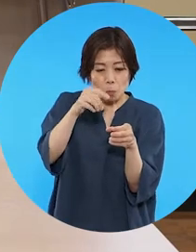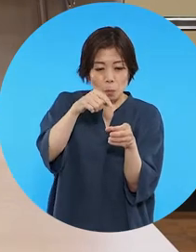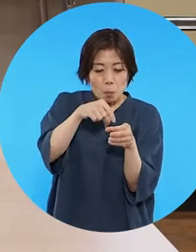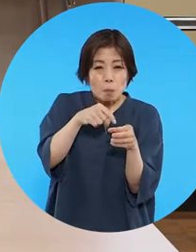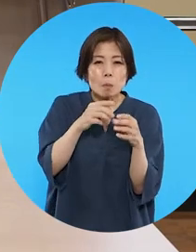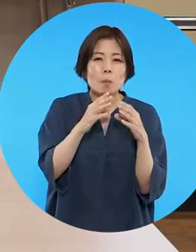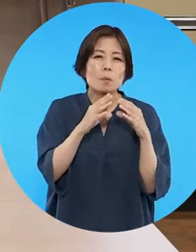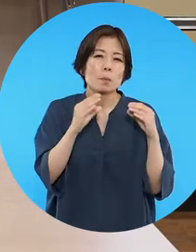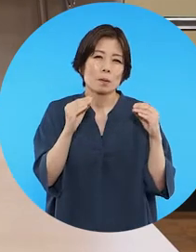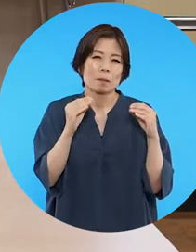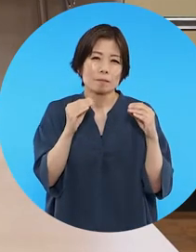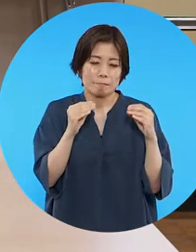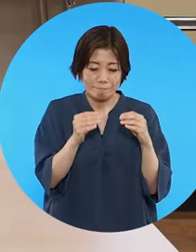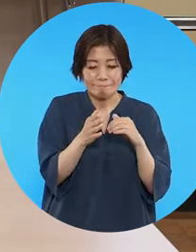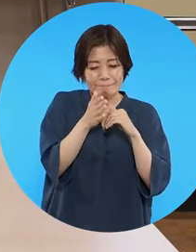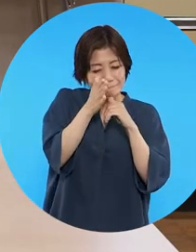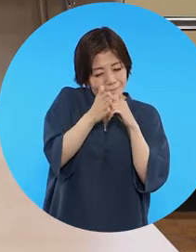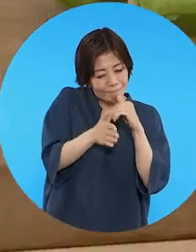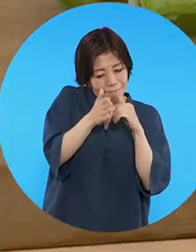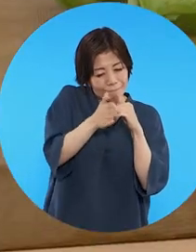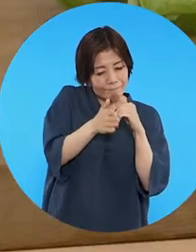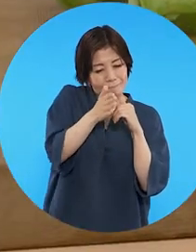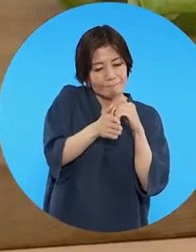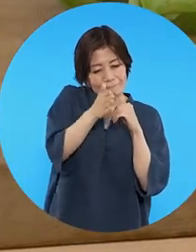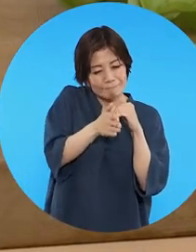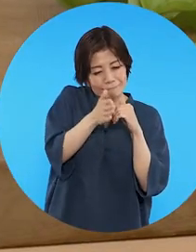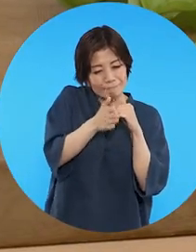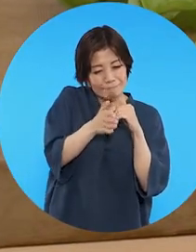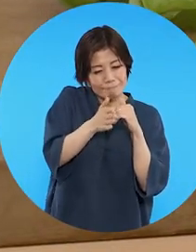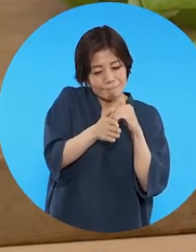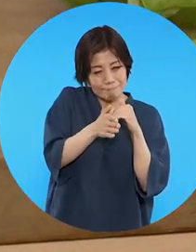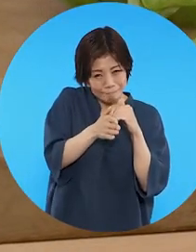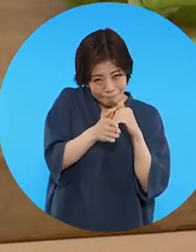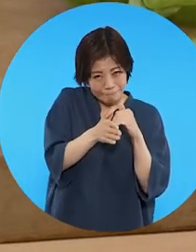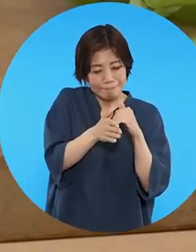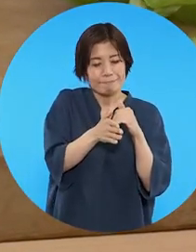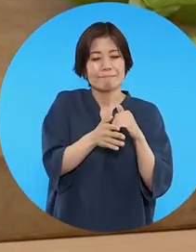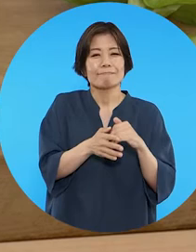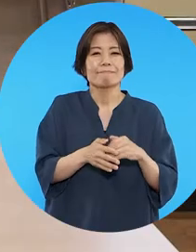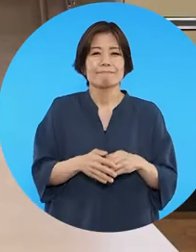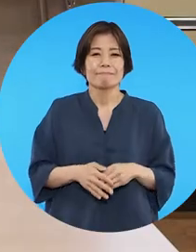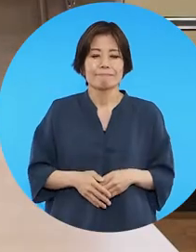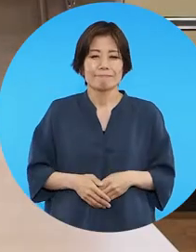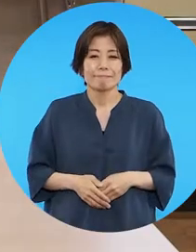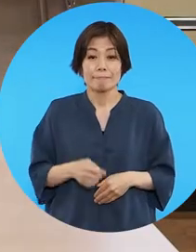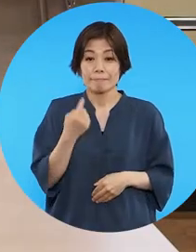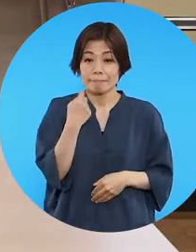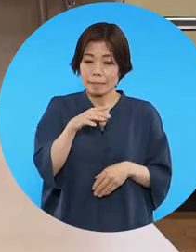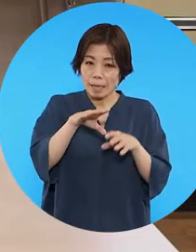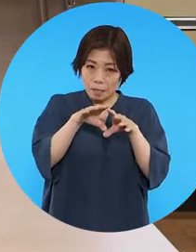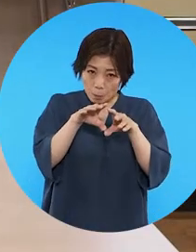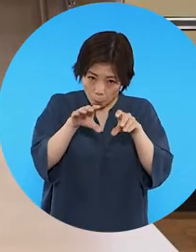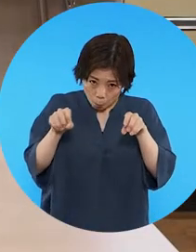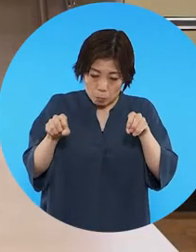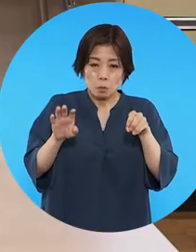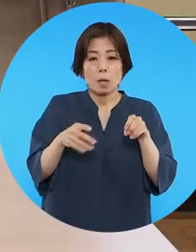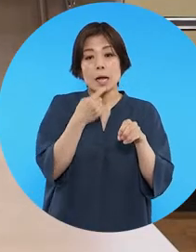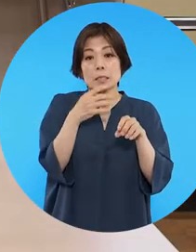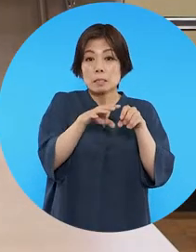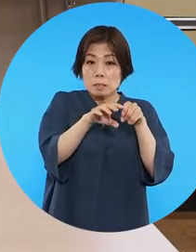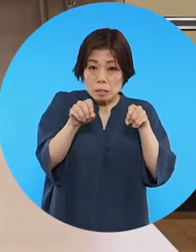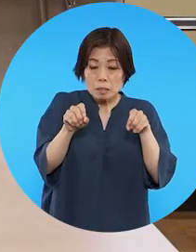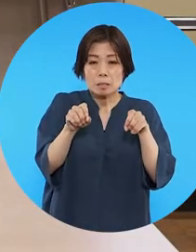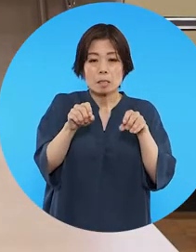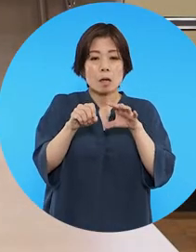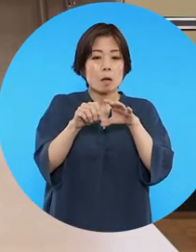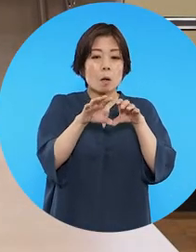すごく柔らかいですので、薄切りにしていただきまして、大根の皮とか人参の皮